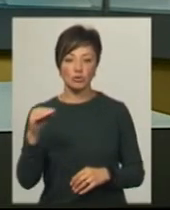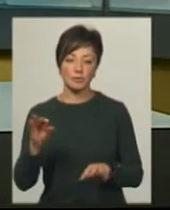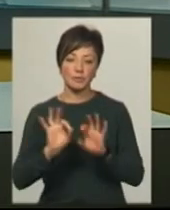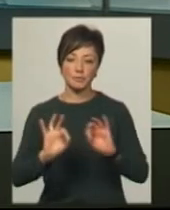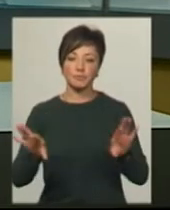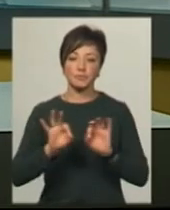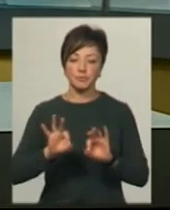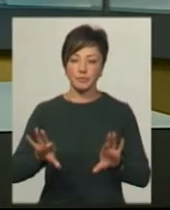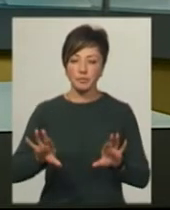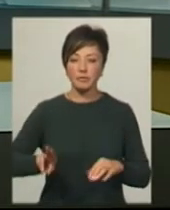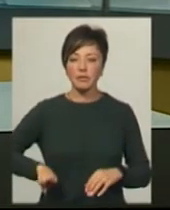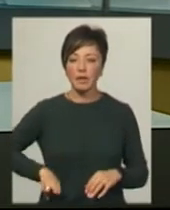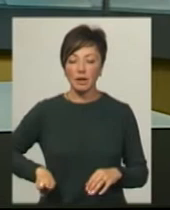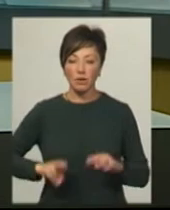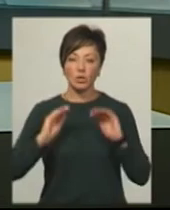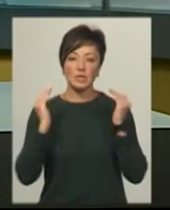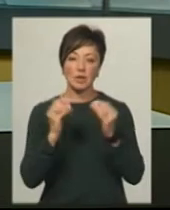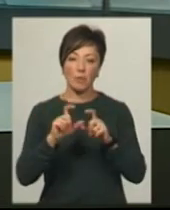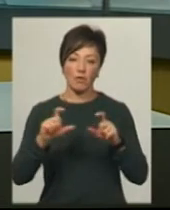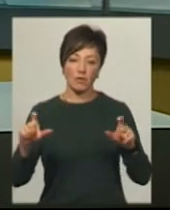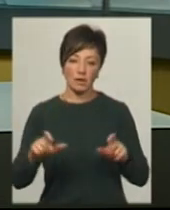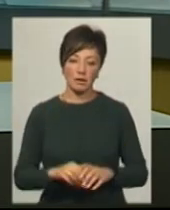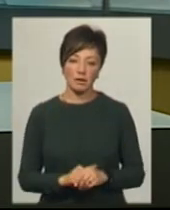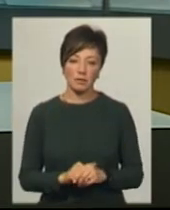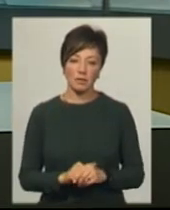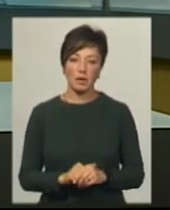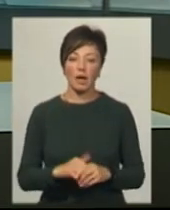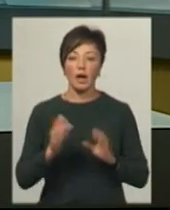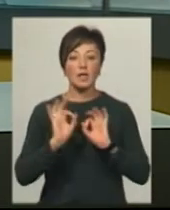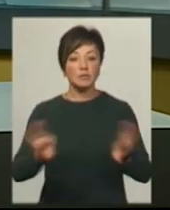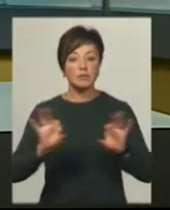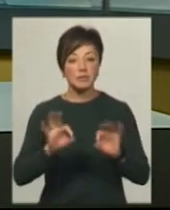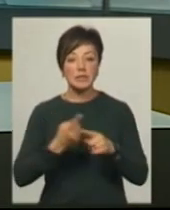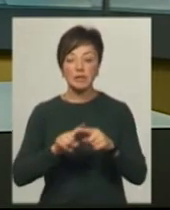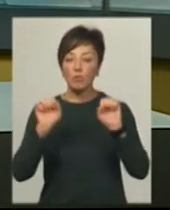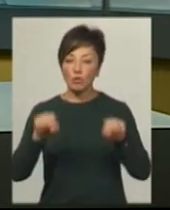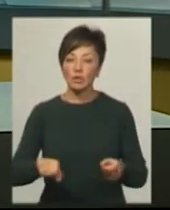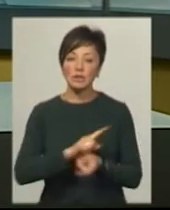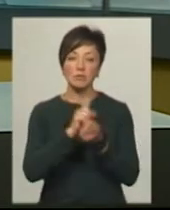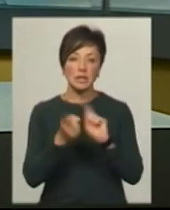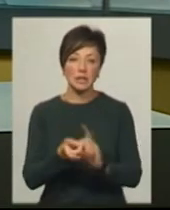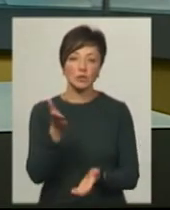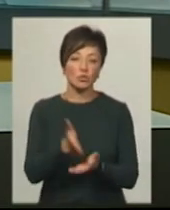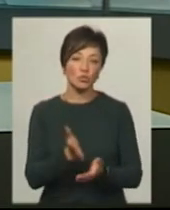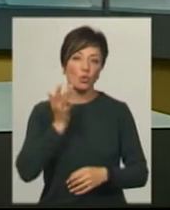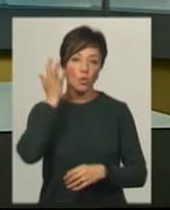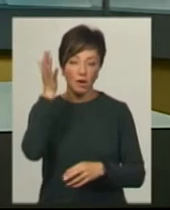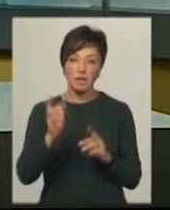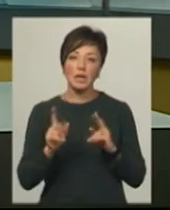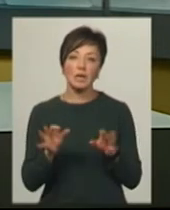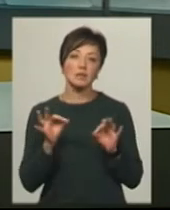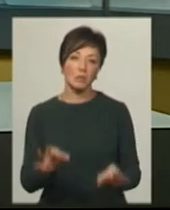кореспондентам Суспільного розповів директор заповідника Олег Погорілець. За його словами, це може змінити існуючі уявлення, як